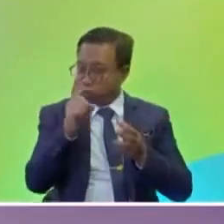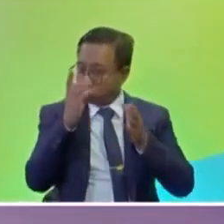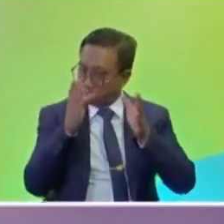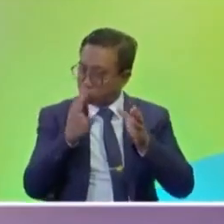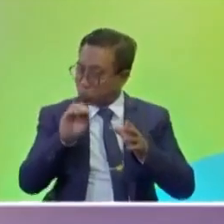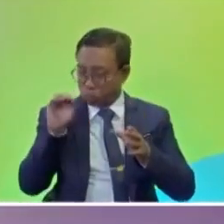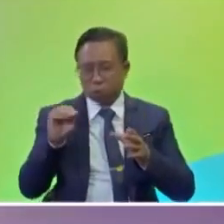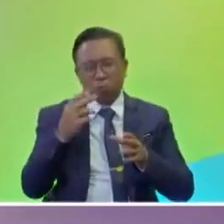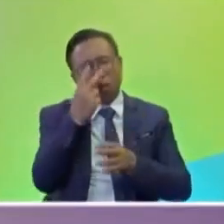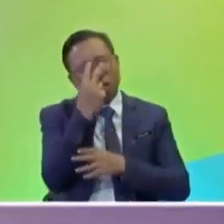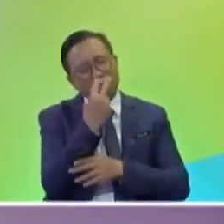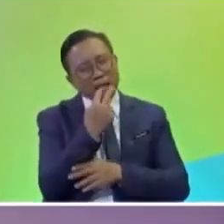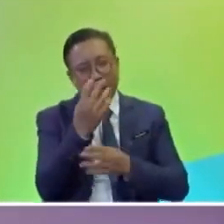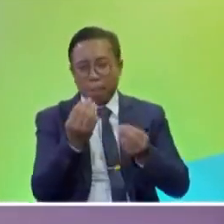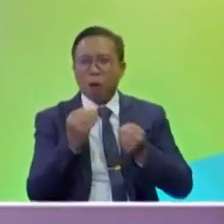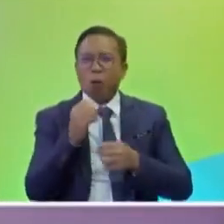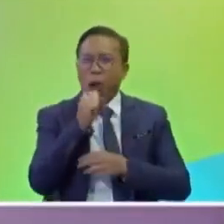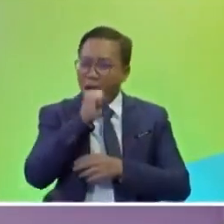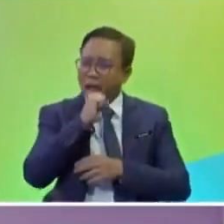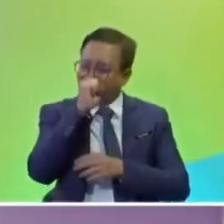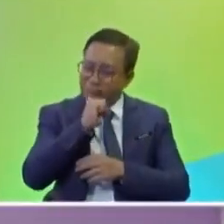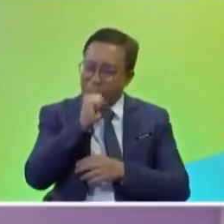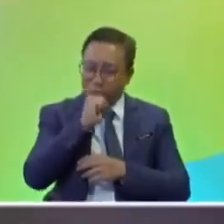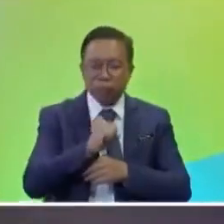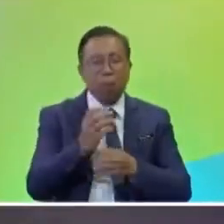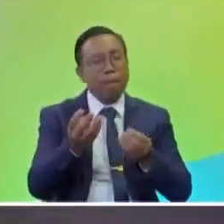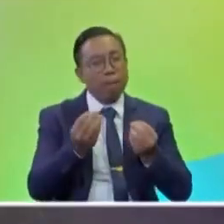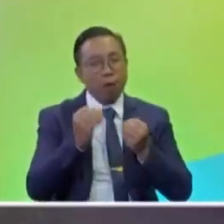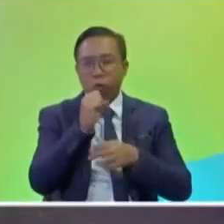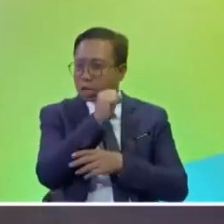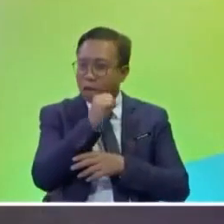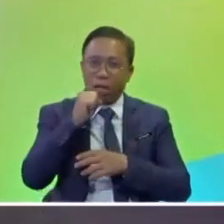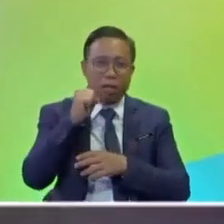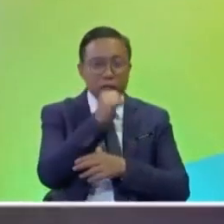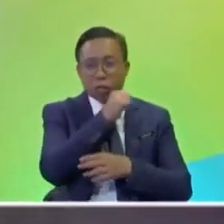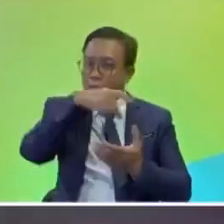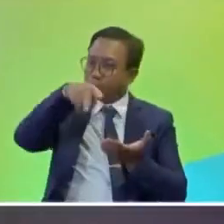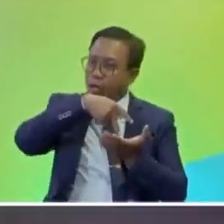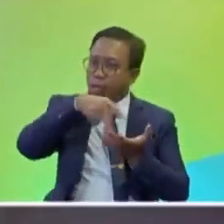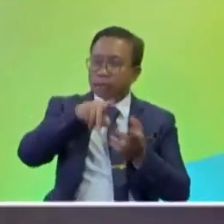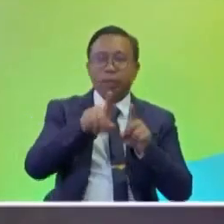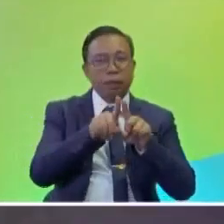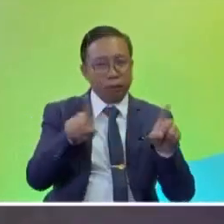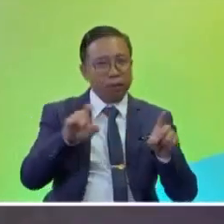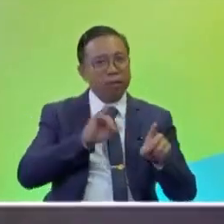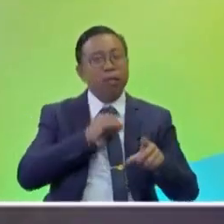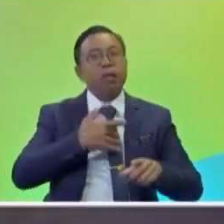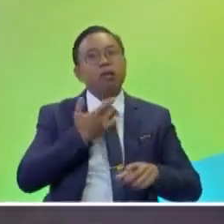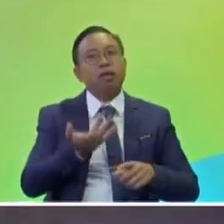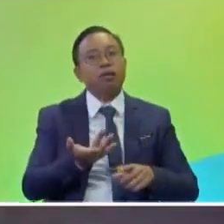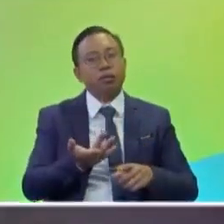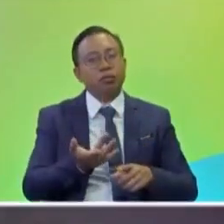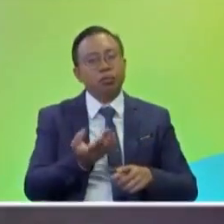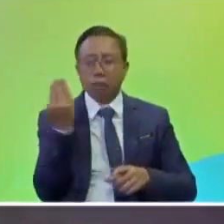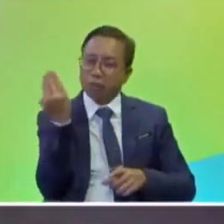tu menangis nak aiskrim dan nak menyanyi, nak menari. Tapi saya sendiri pula rasa macam tak puas